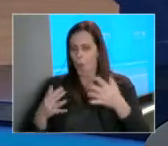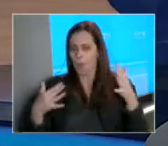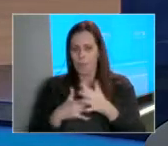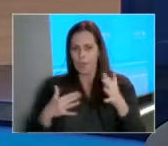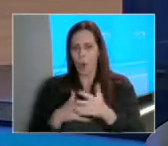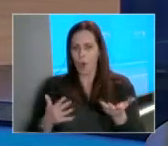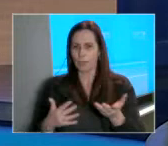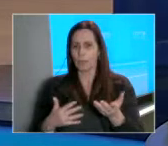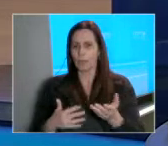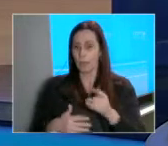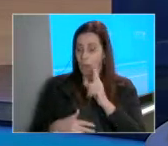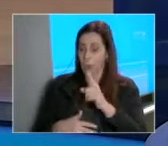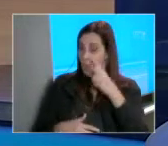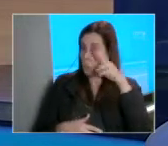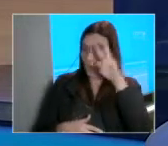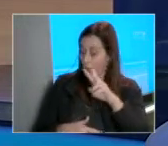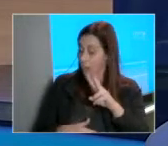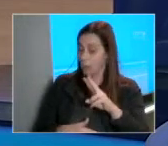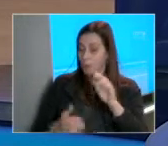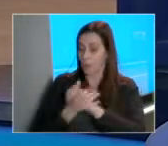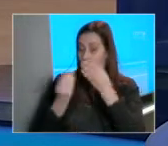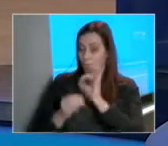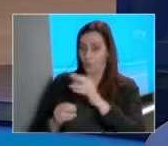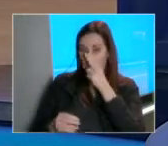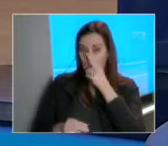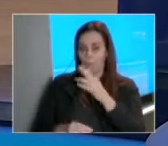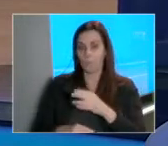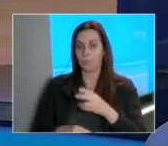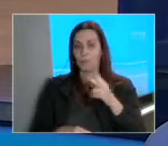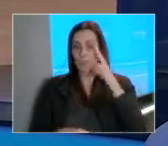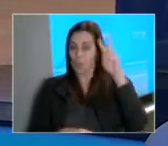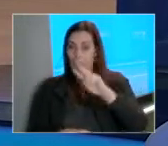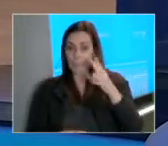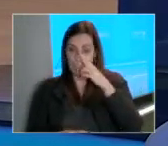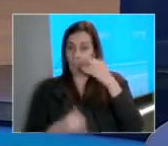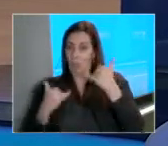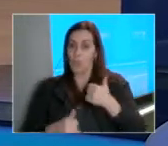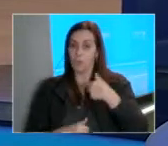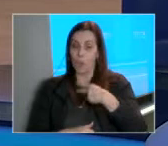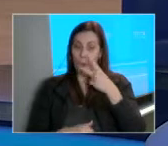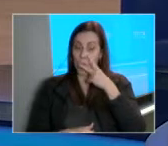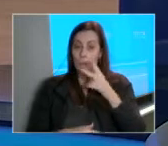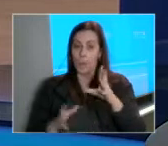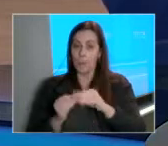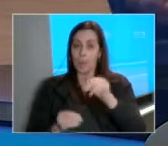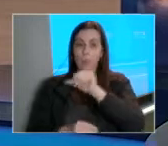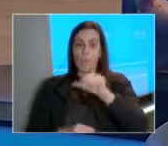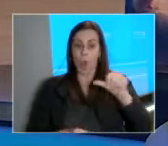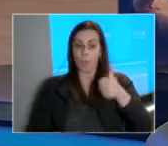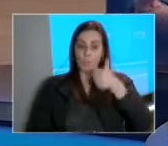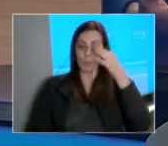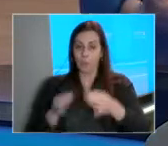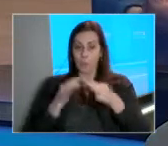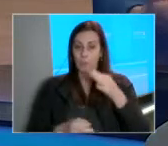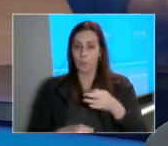עליו בימין. מה? הילד שקד והחבר הכי טוב שלה. הילד שקד ניסתה. עכשיו אנחנו רואים אבל עם אמיר אוחנה, עם